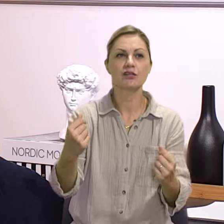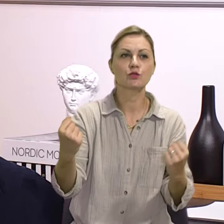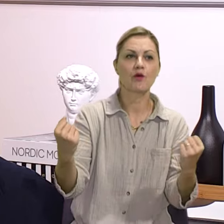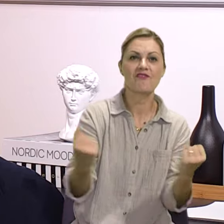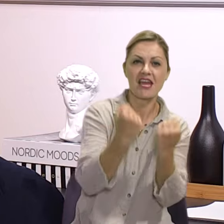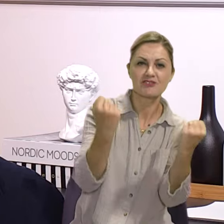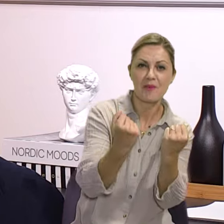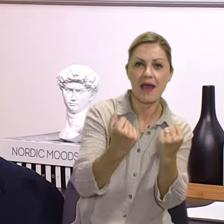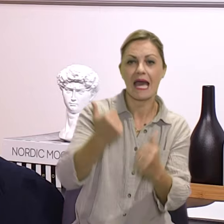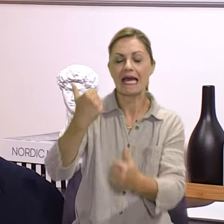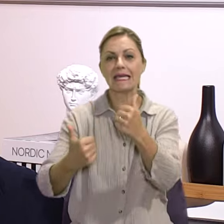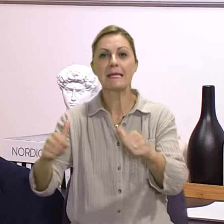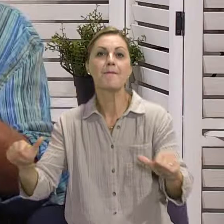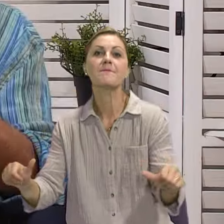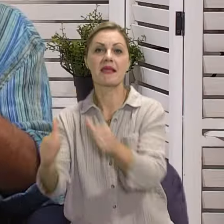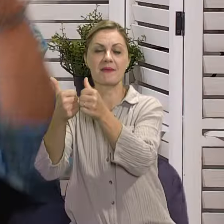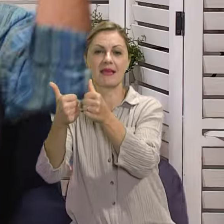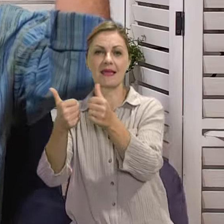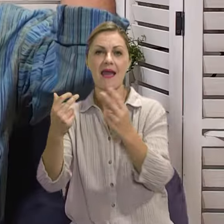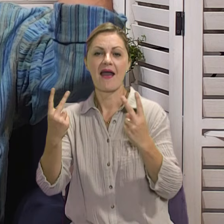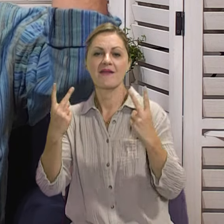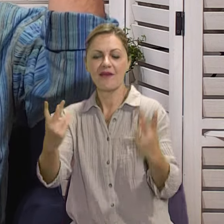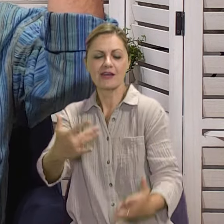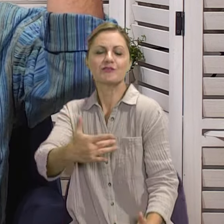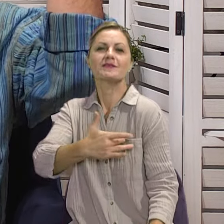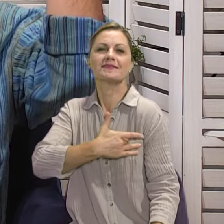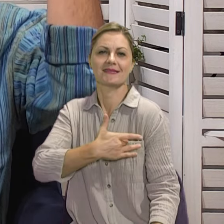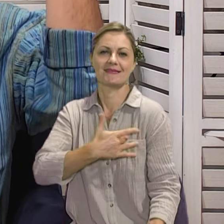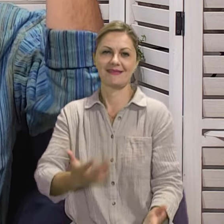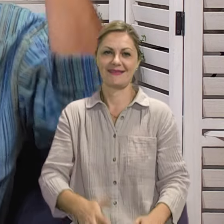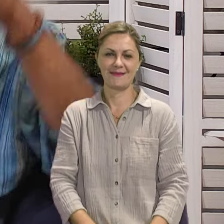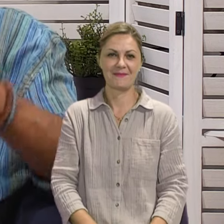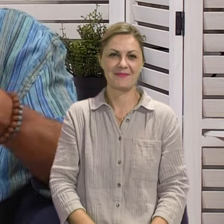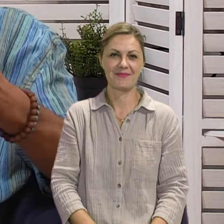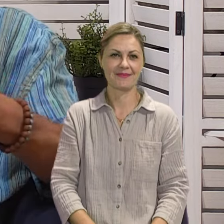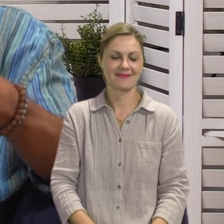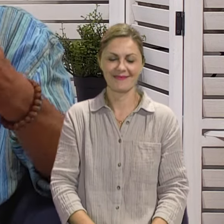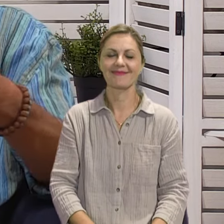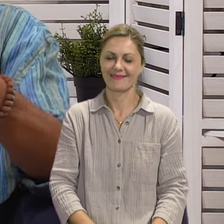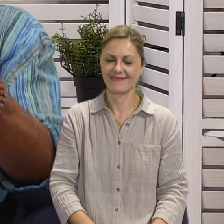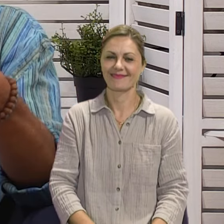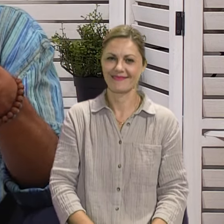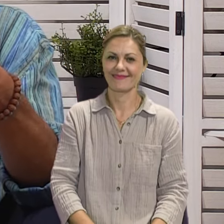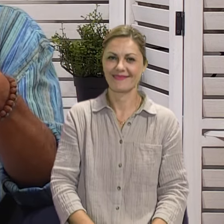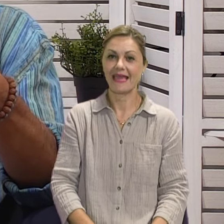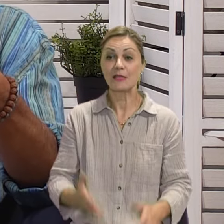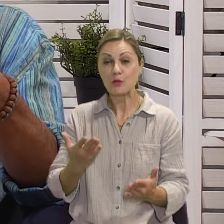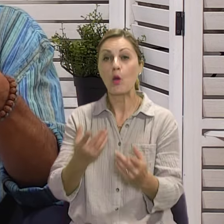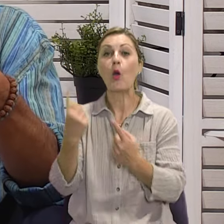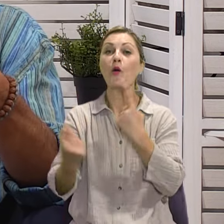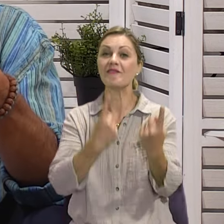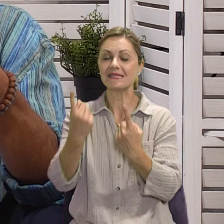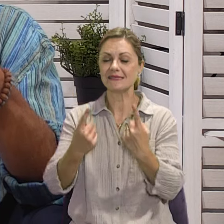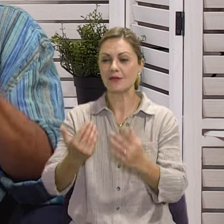to radimo još jednu večer. Ovo nije straga, zovu premijera, ali je nama još jedna večer